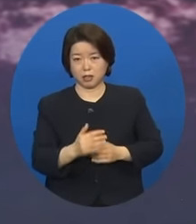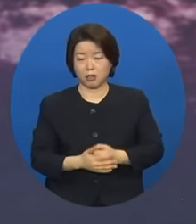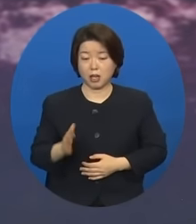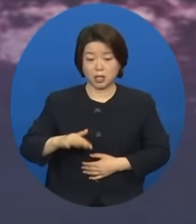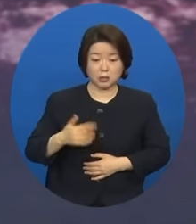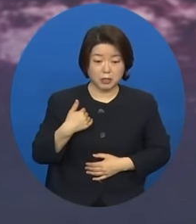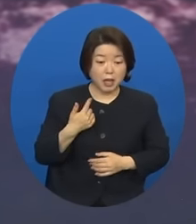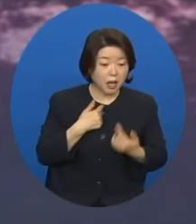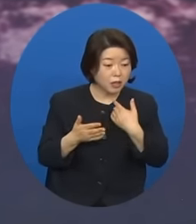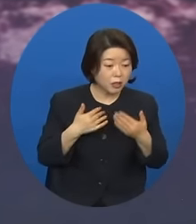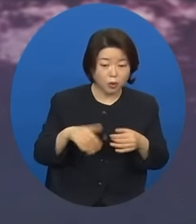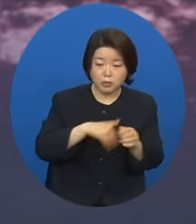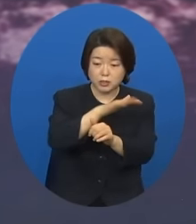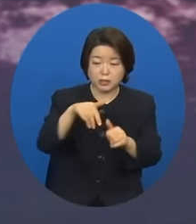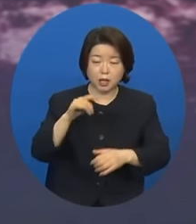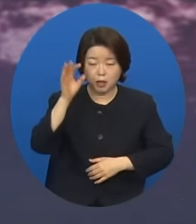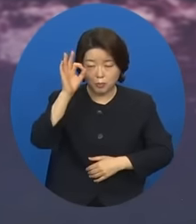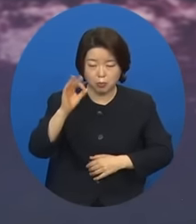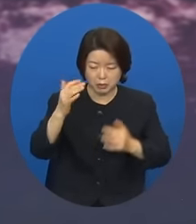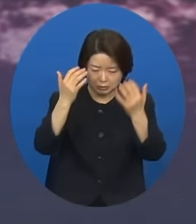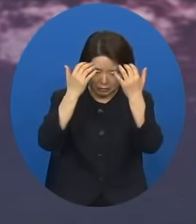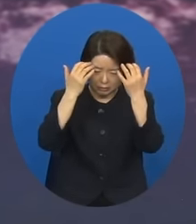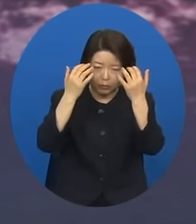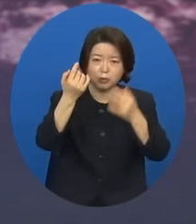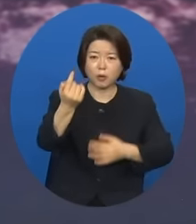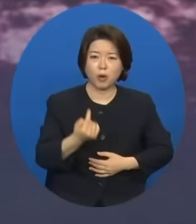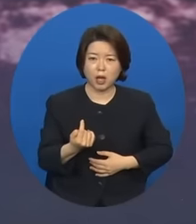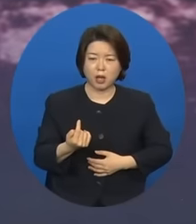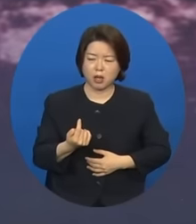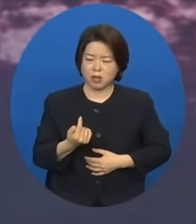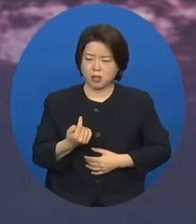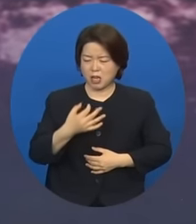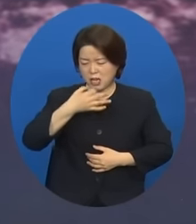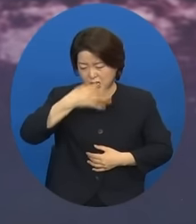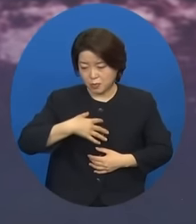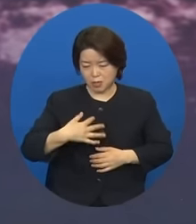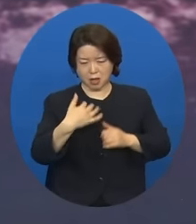겪는 상황은 고난이 어떤 경입니다